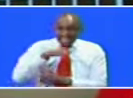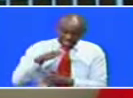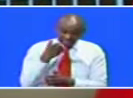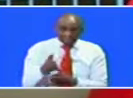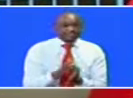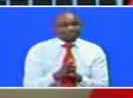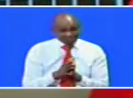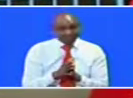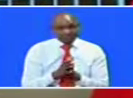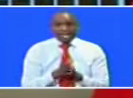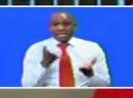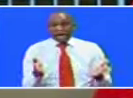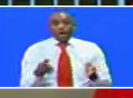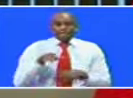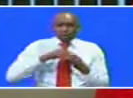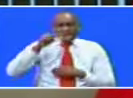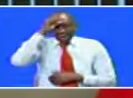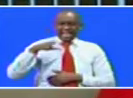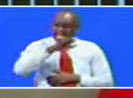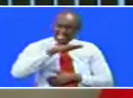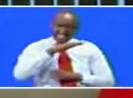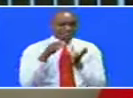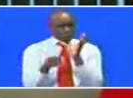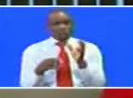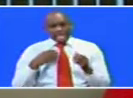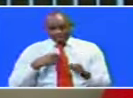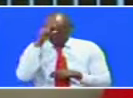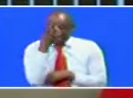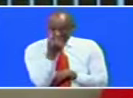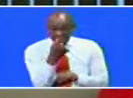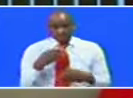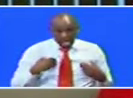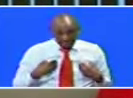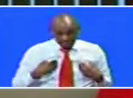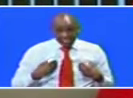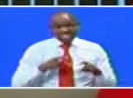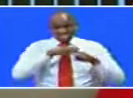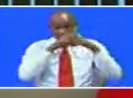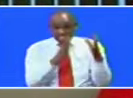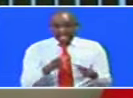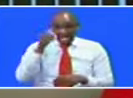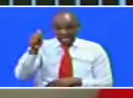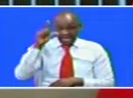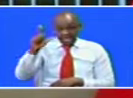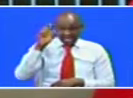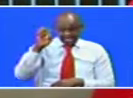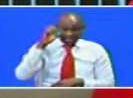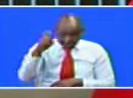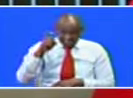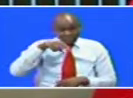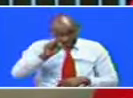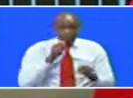kinyang'anyiro hiki. Katika ugavana tunaye gavana wa sasa ambaye ni engineer Alex Tolgos, na